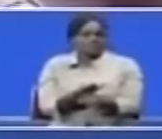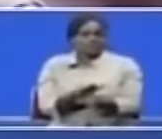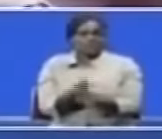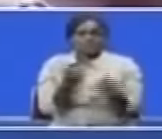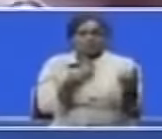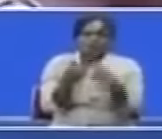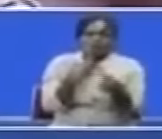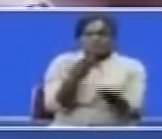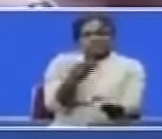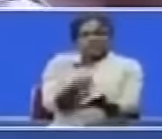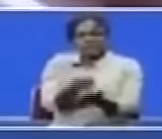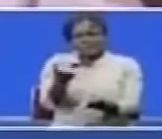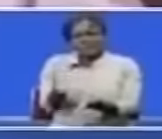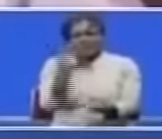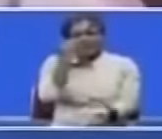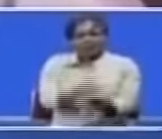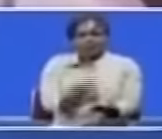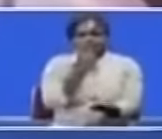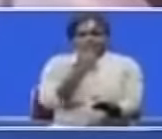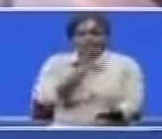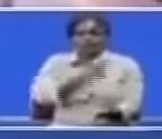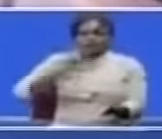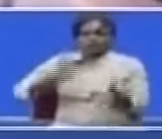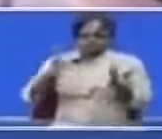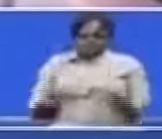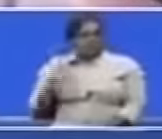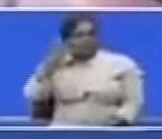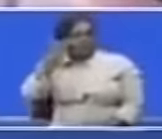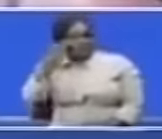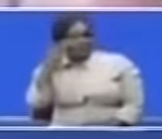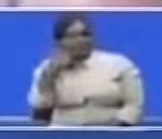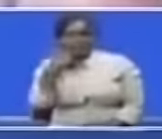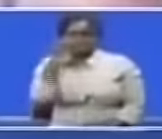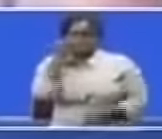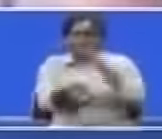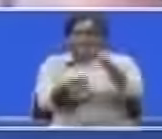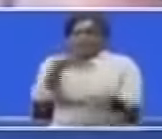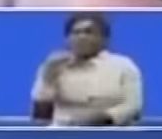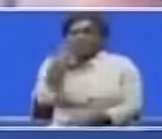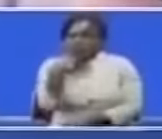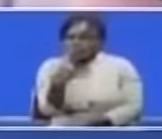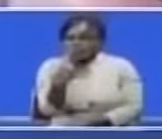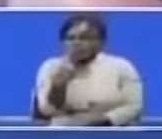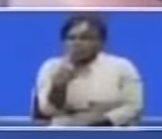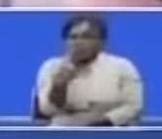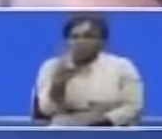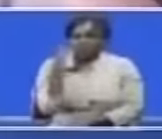Manene pesa pale kwa ofisi wanakula. Kamishna wa Mombasa Nelson Marwa akielekeza kidole cha lawama